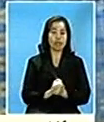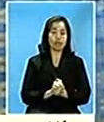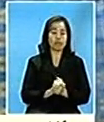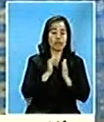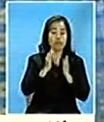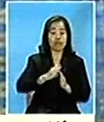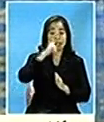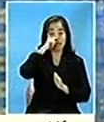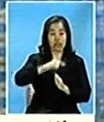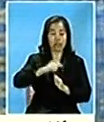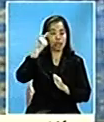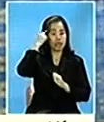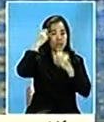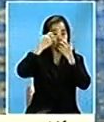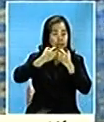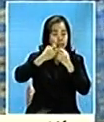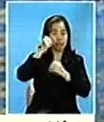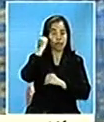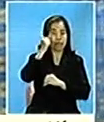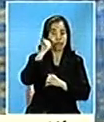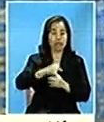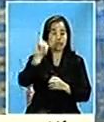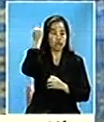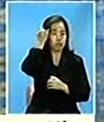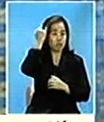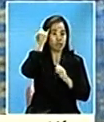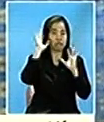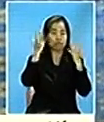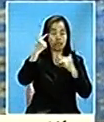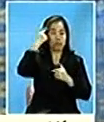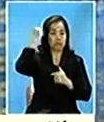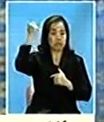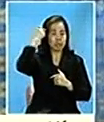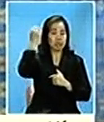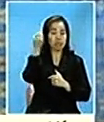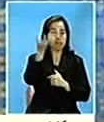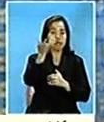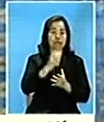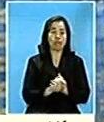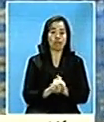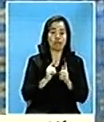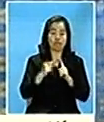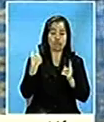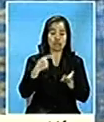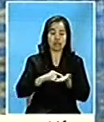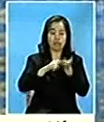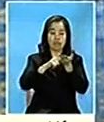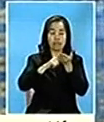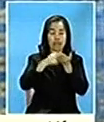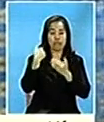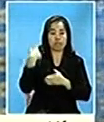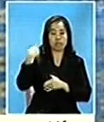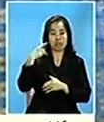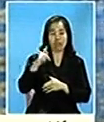ไทยไม่ไร้สมองครับคนไทยมีเก่งๆเยอะและสิ่งที่นำเสนอนี่เป็นประโยชน์ทั้งสิ้นไม่